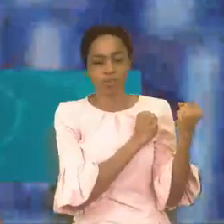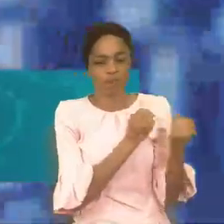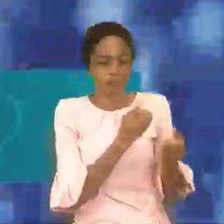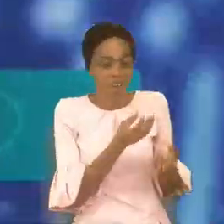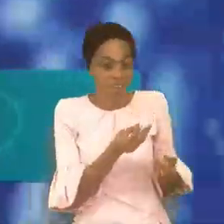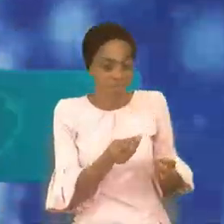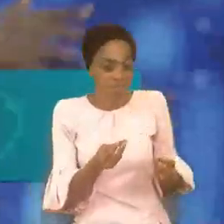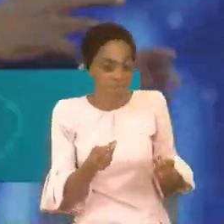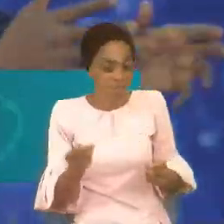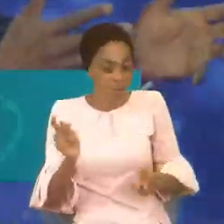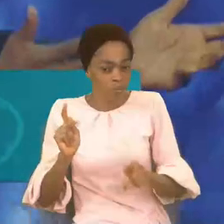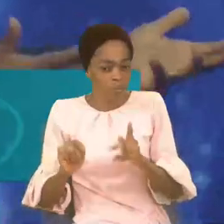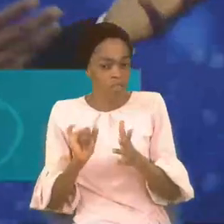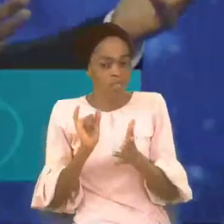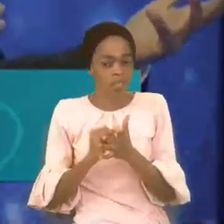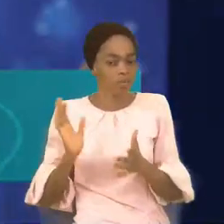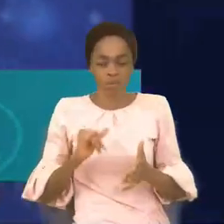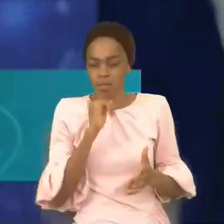à la folie,